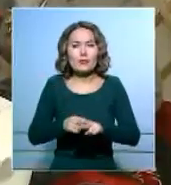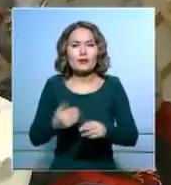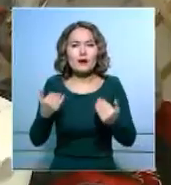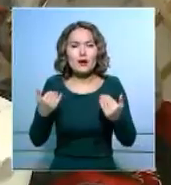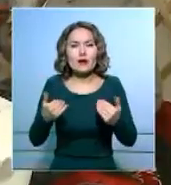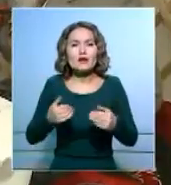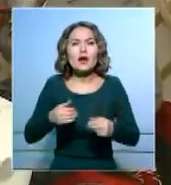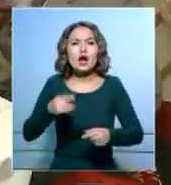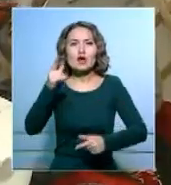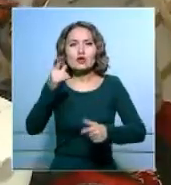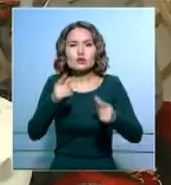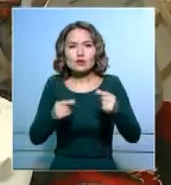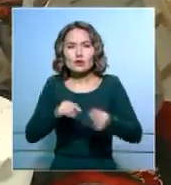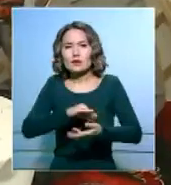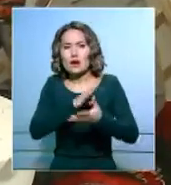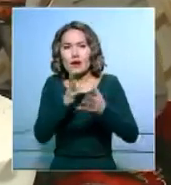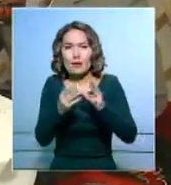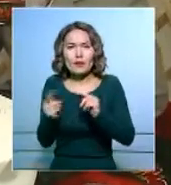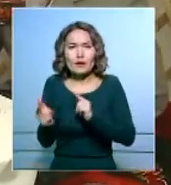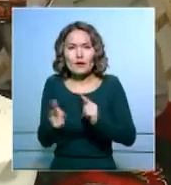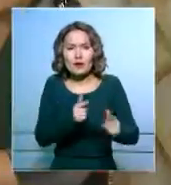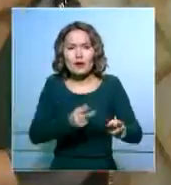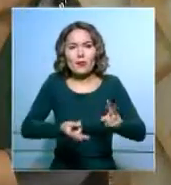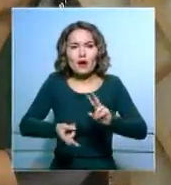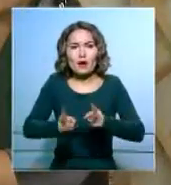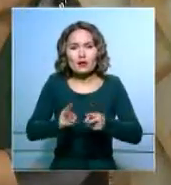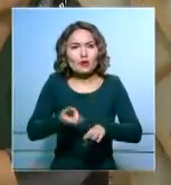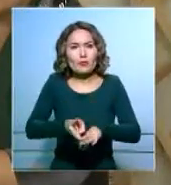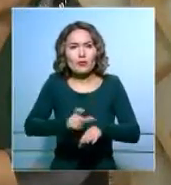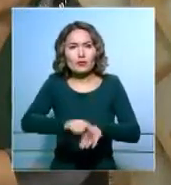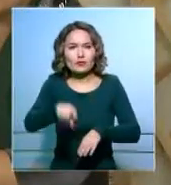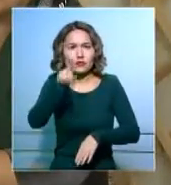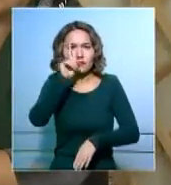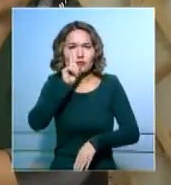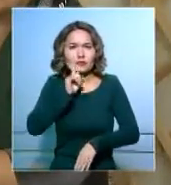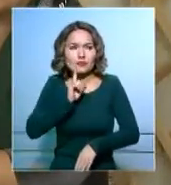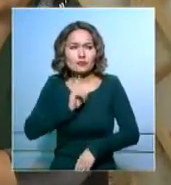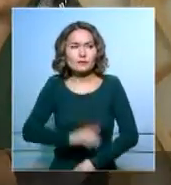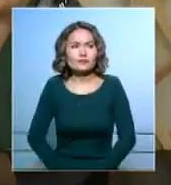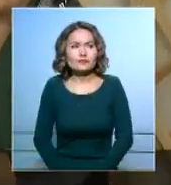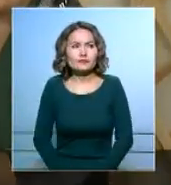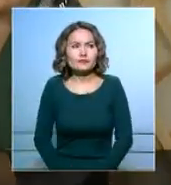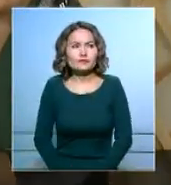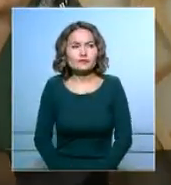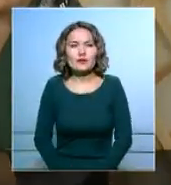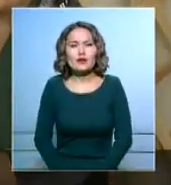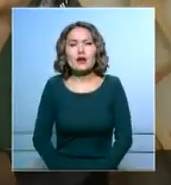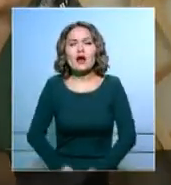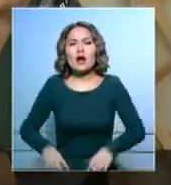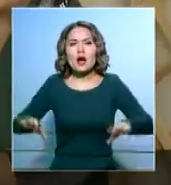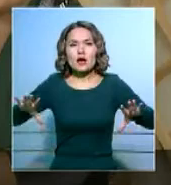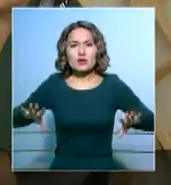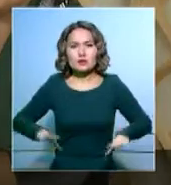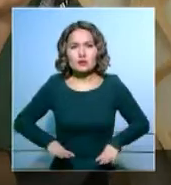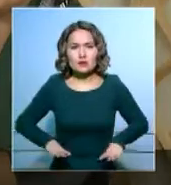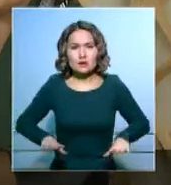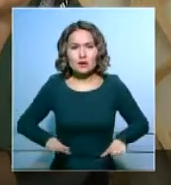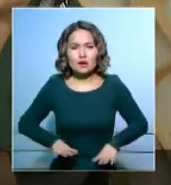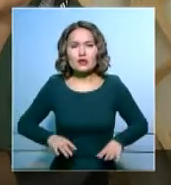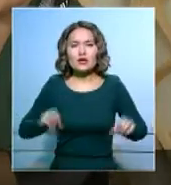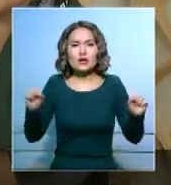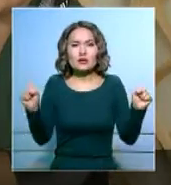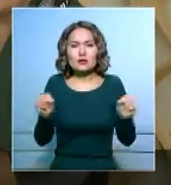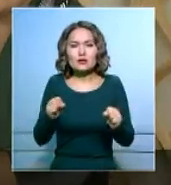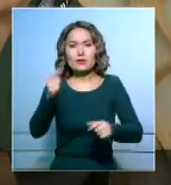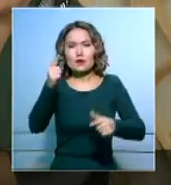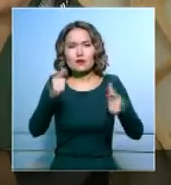Әбден сапырылып, пісуі жеткен қымыз бал татиды. Қыс мезгілінде жылқыса өте қиын, сүт те